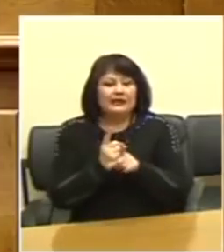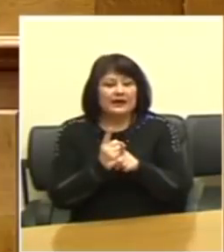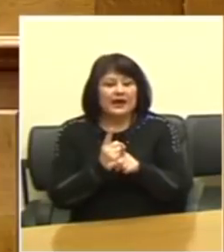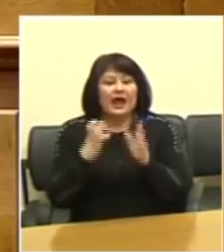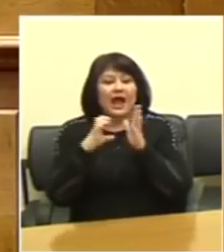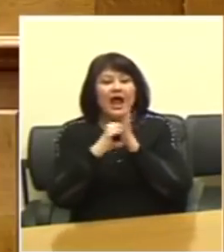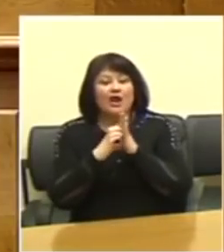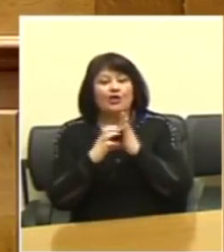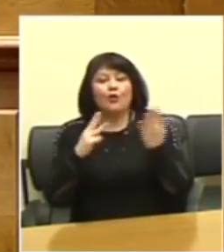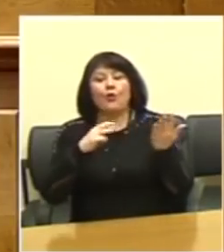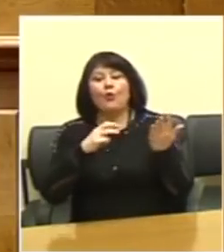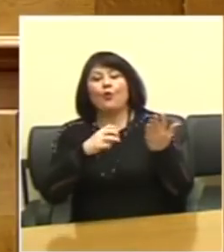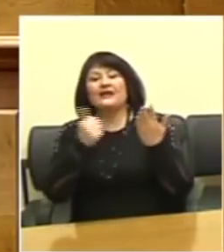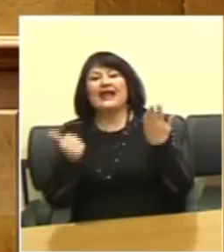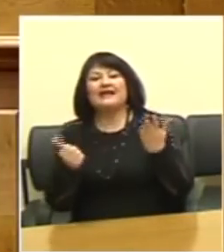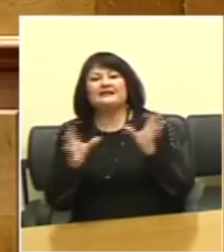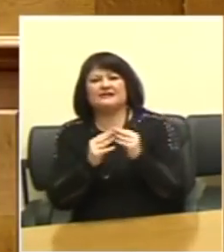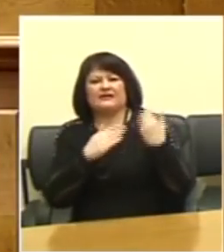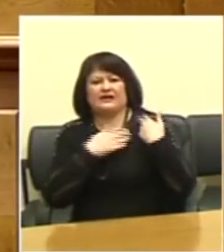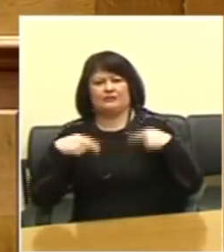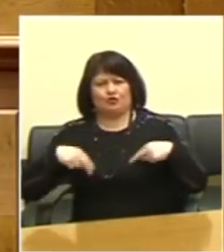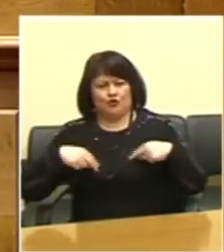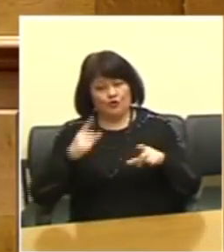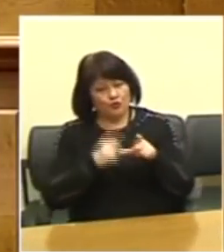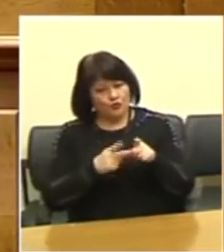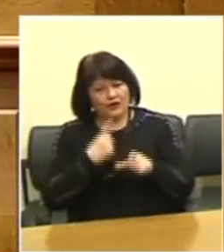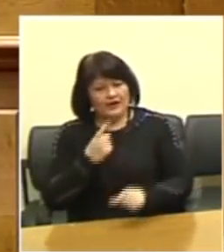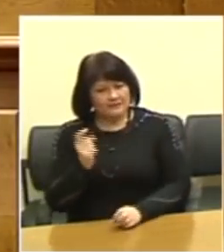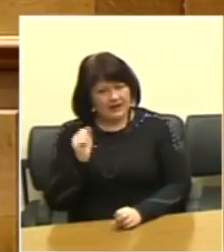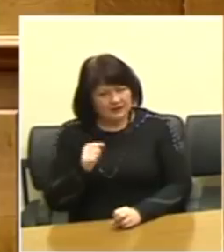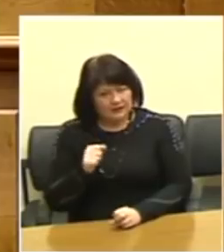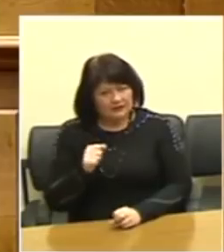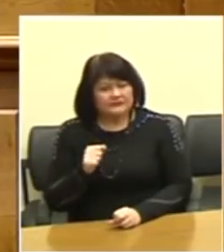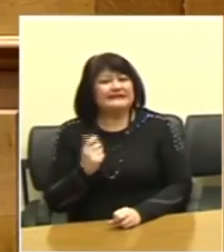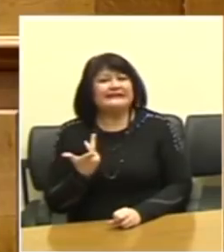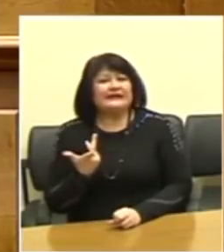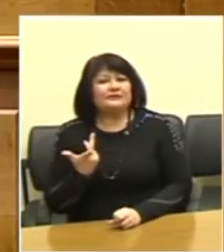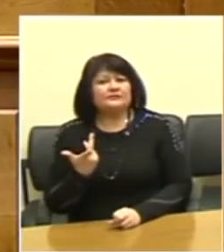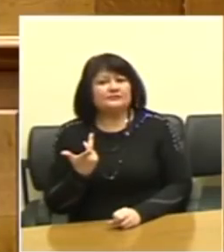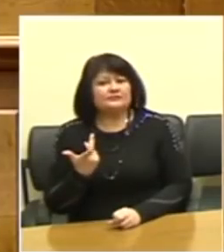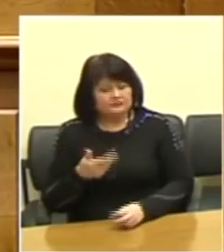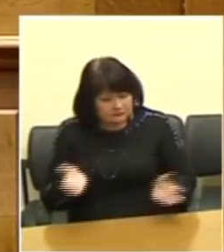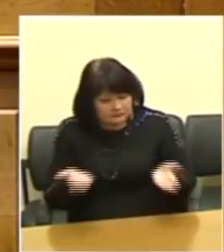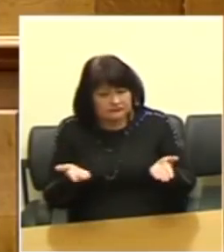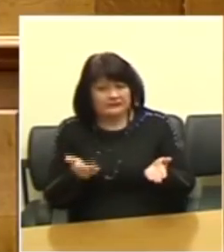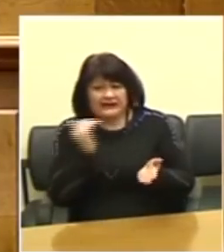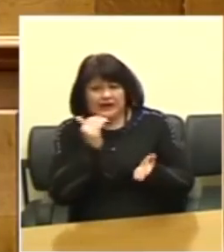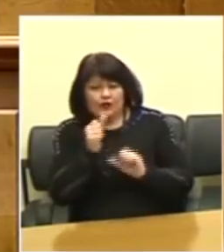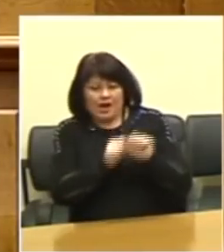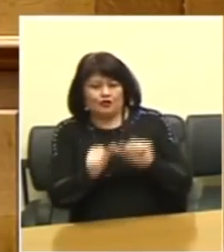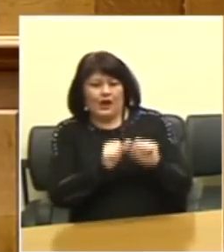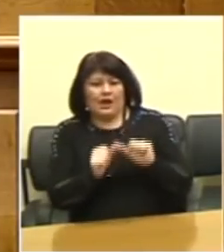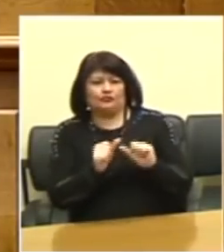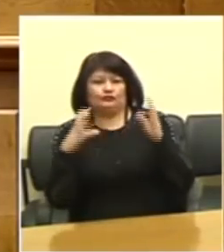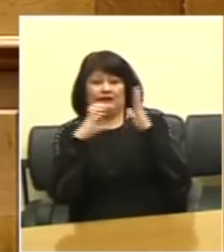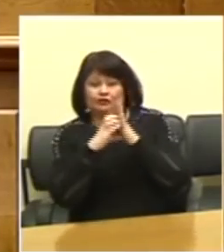το άρθρο 86, το ΚΚΕ ψήφισε για να δοθεί όθηση στην αναθεώρησή του,